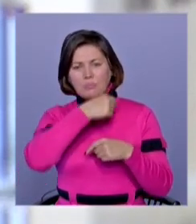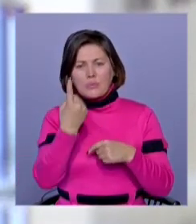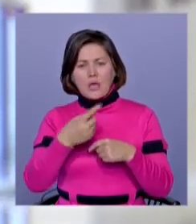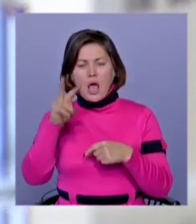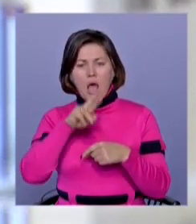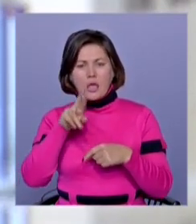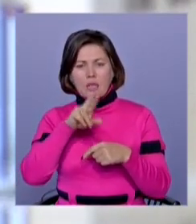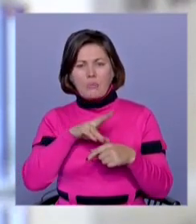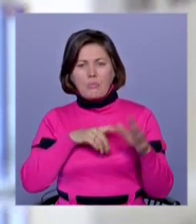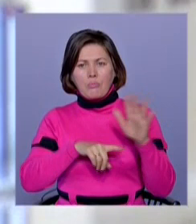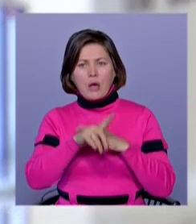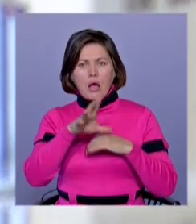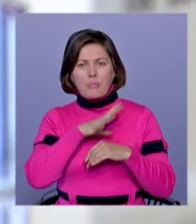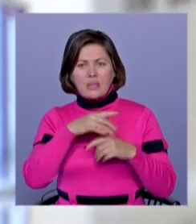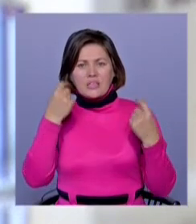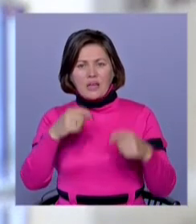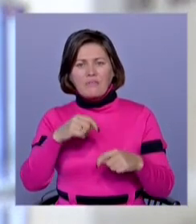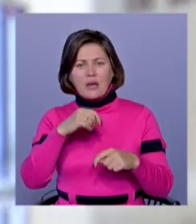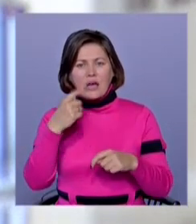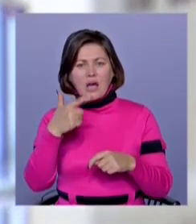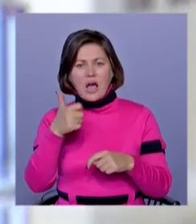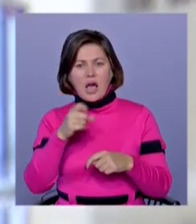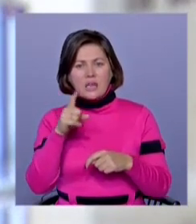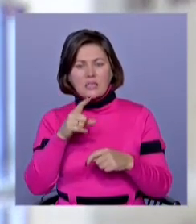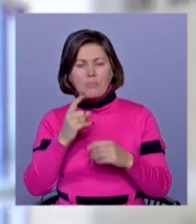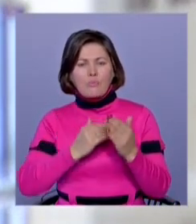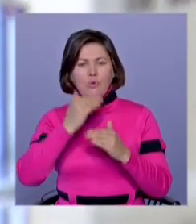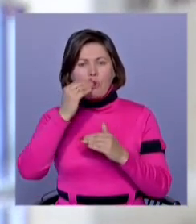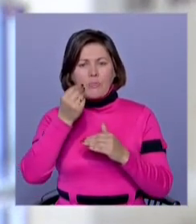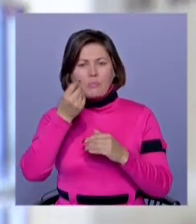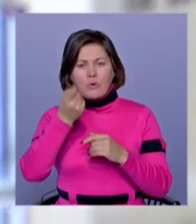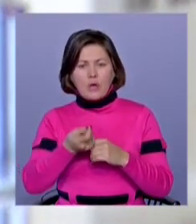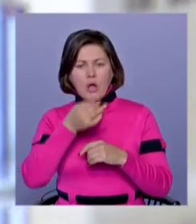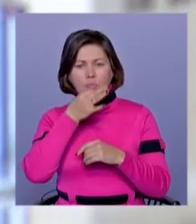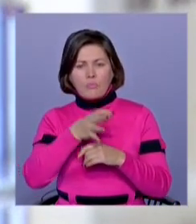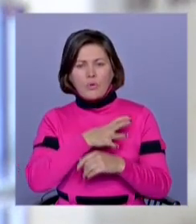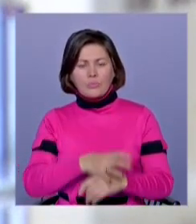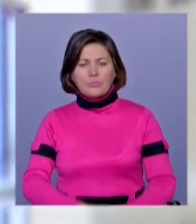қаңтарынан бастап тауарлық газдың көтерме бағасы да арзандайтынын мәлімдеді.